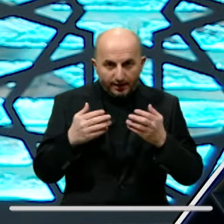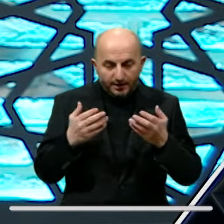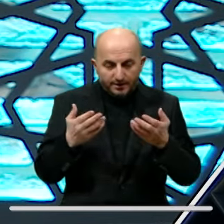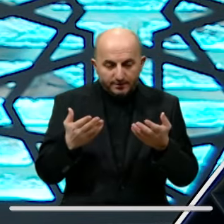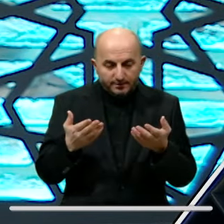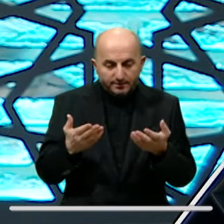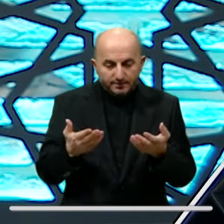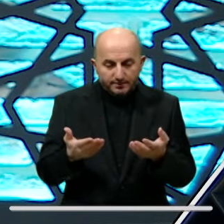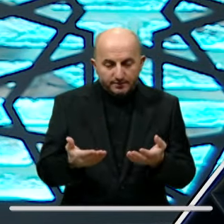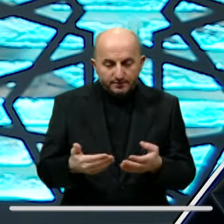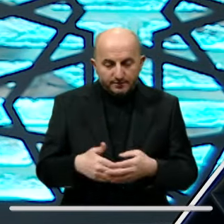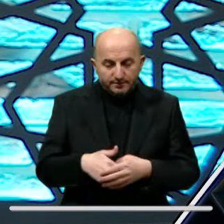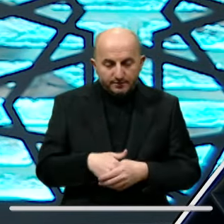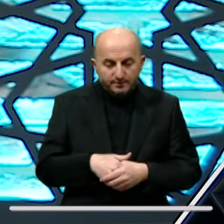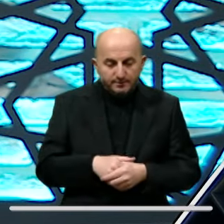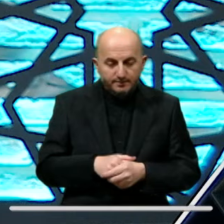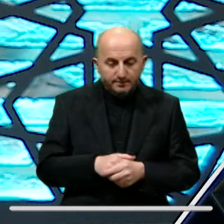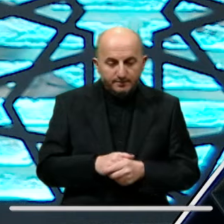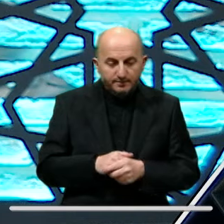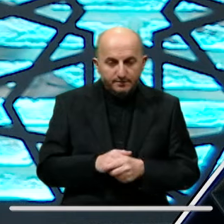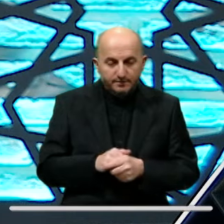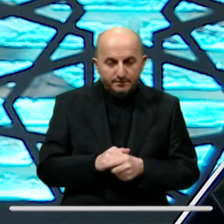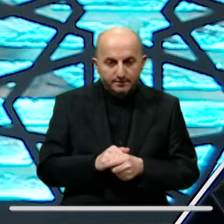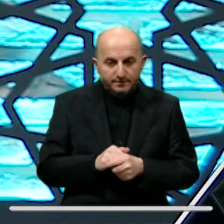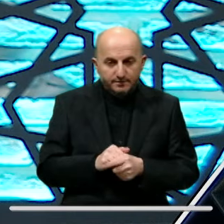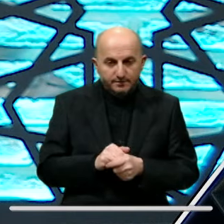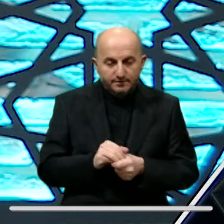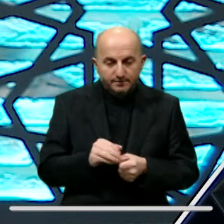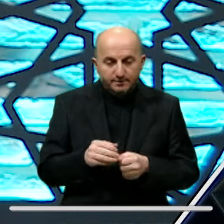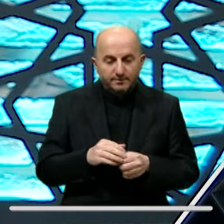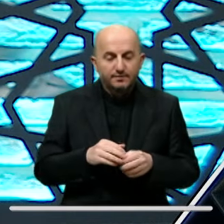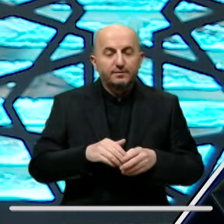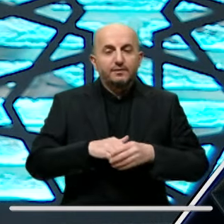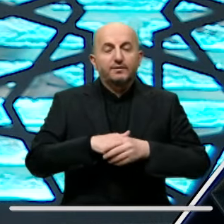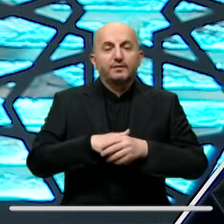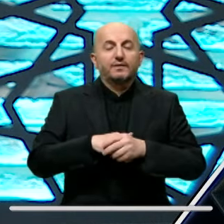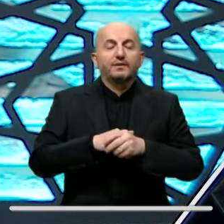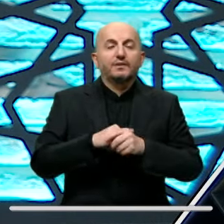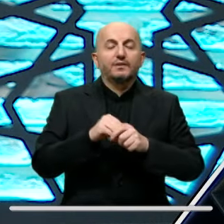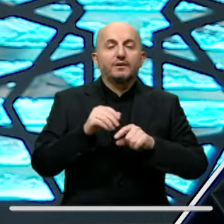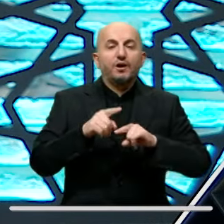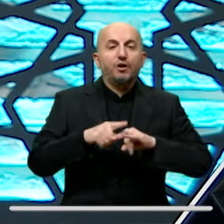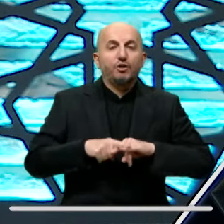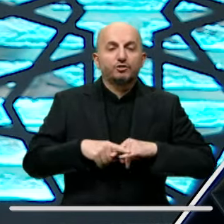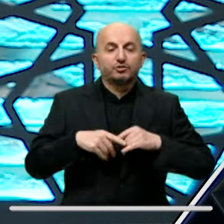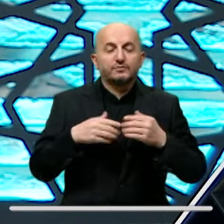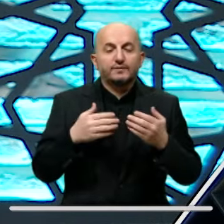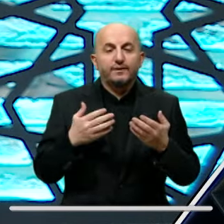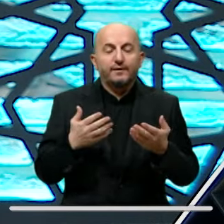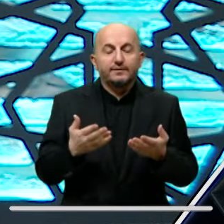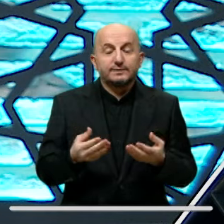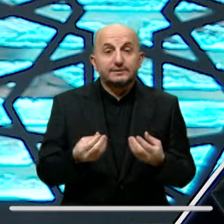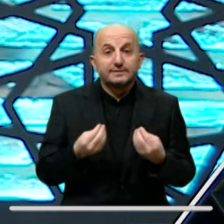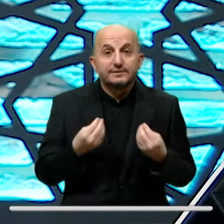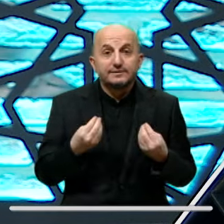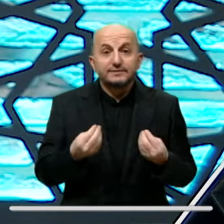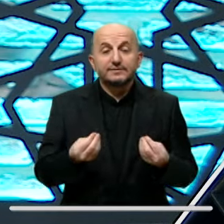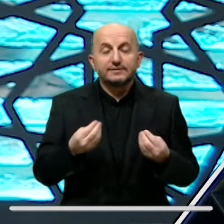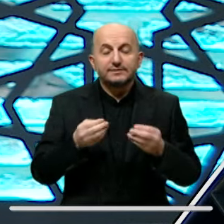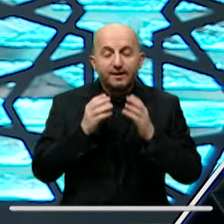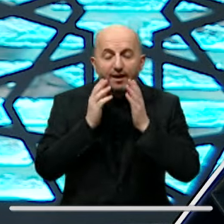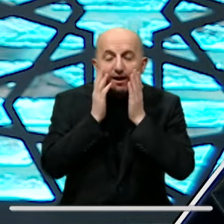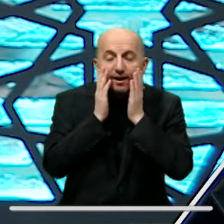Televizyonun sesini kapatmanız lazım Kerim Bey. Kapalı Sami Hocam. Evet, hoş geldiniz. Hoş bulduk hocam, iyisiniz?